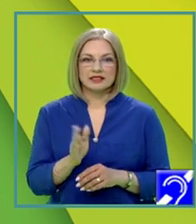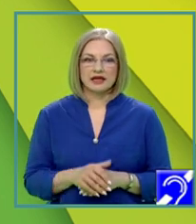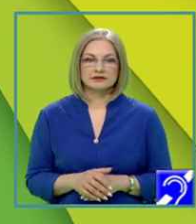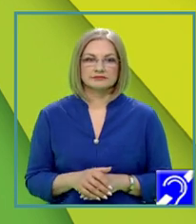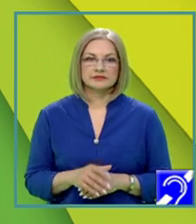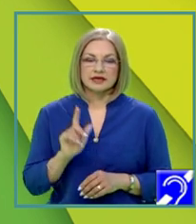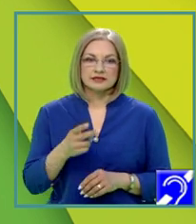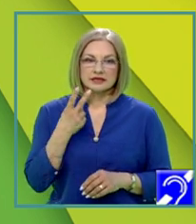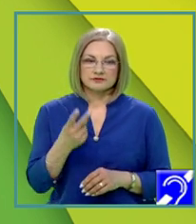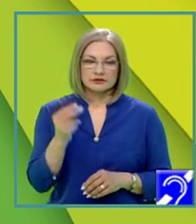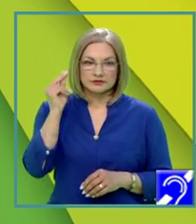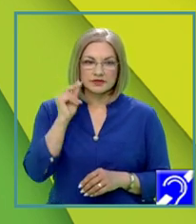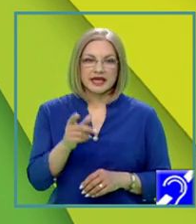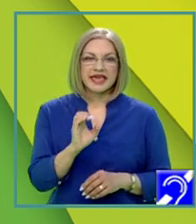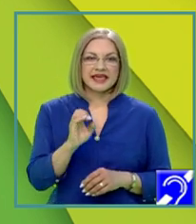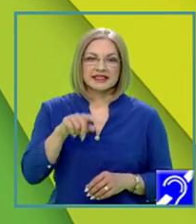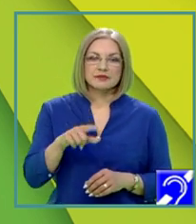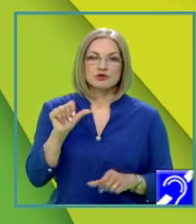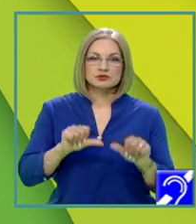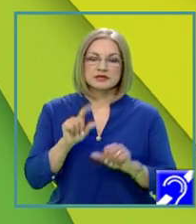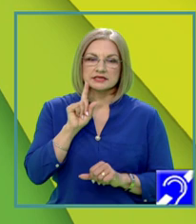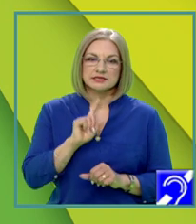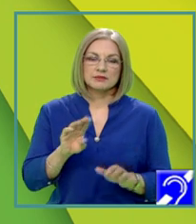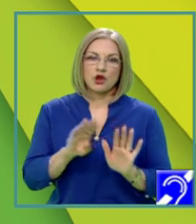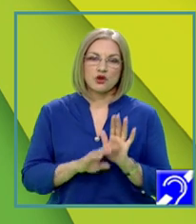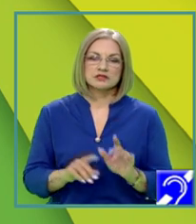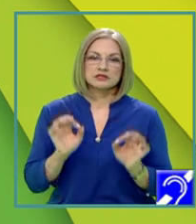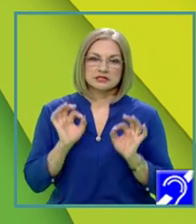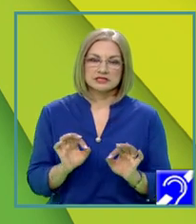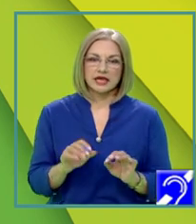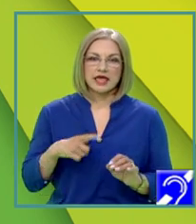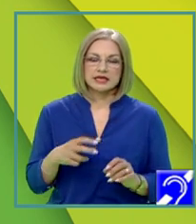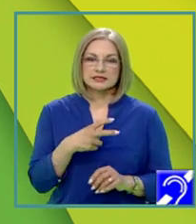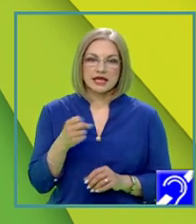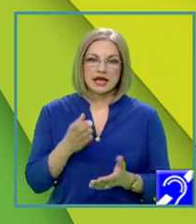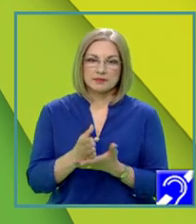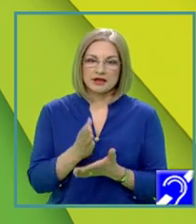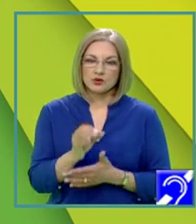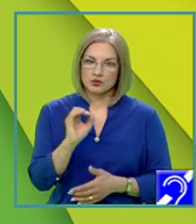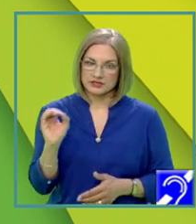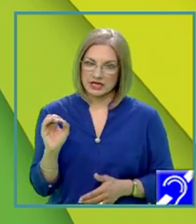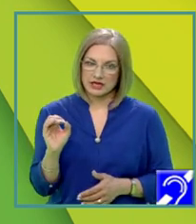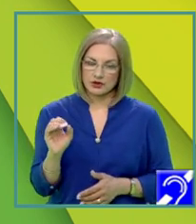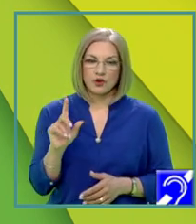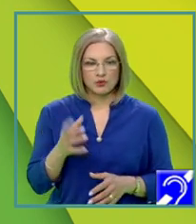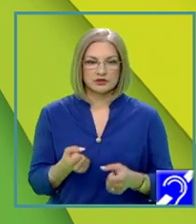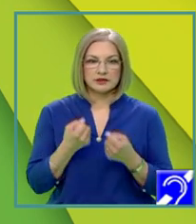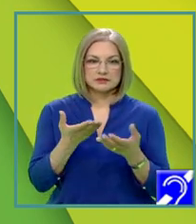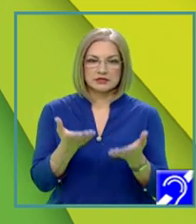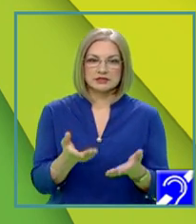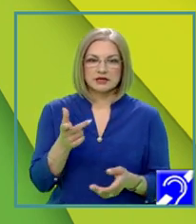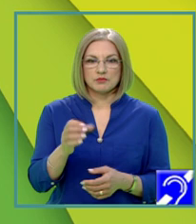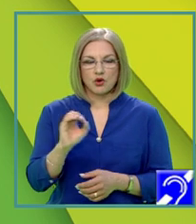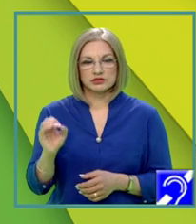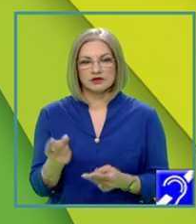de aer faptul că entalpie unei substanțe simplă în condiții Standard este întotdeauna egală cu 0 deci putem atribui oxigenului